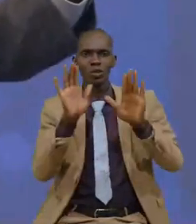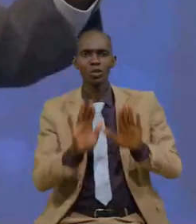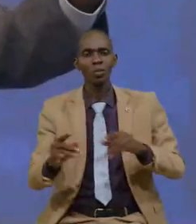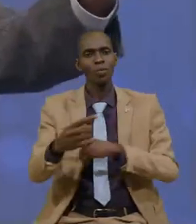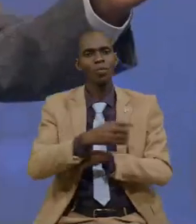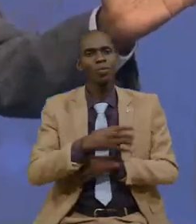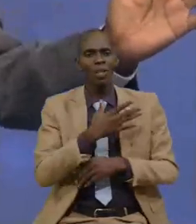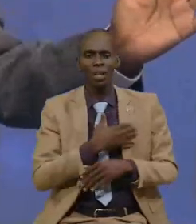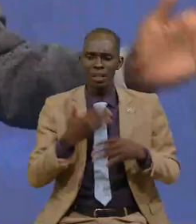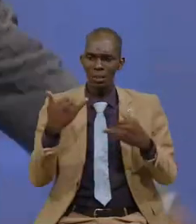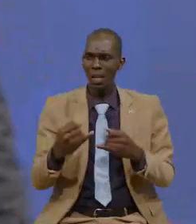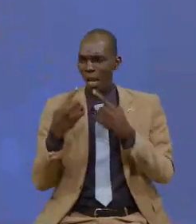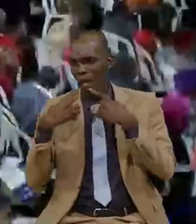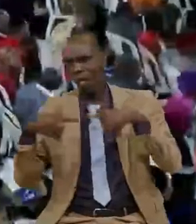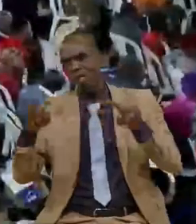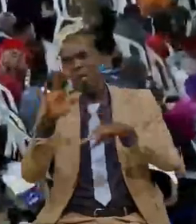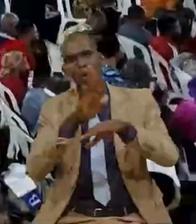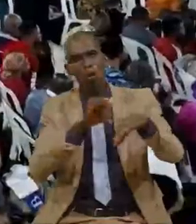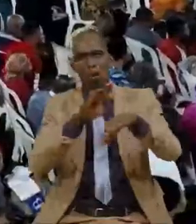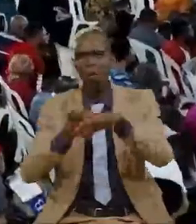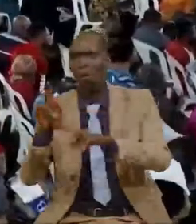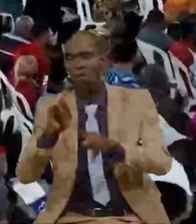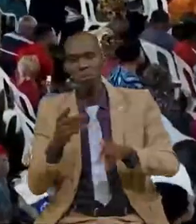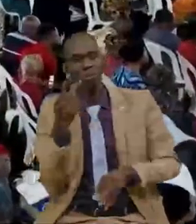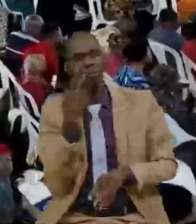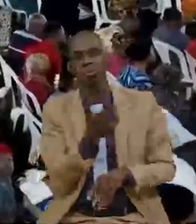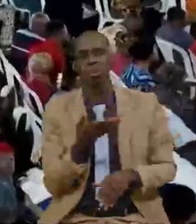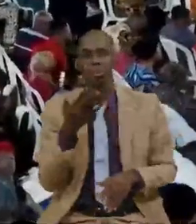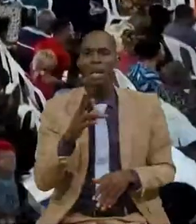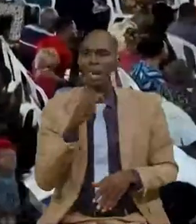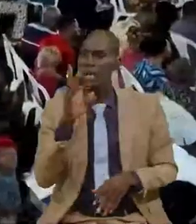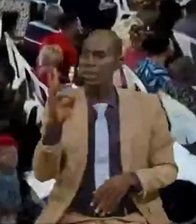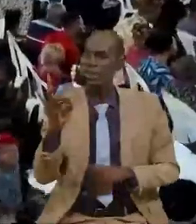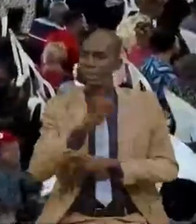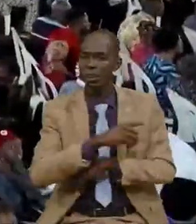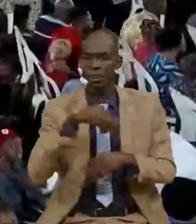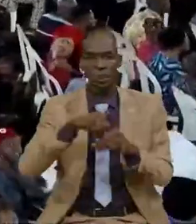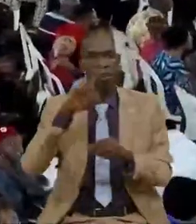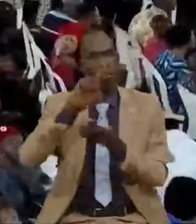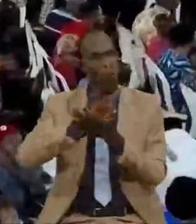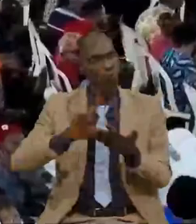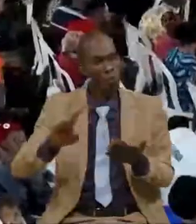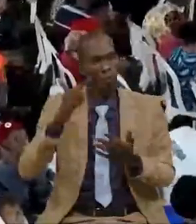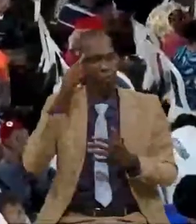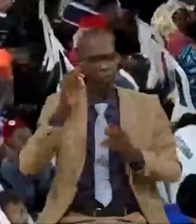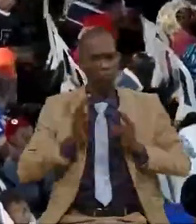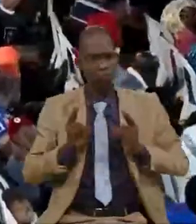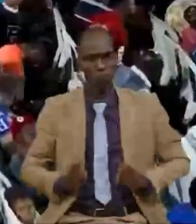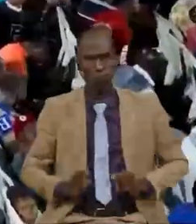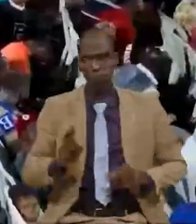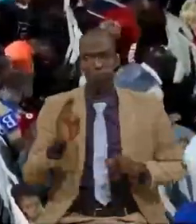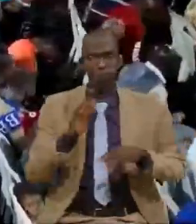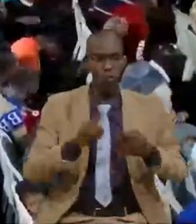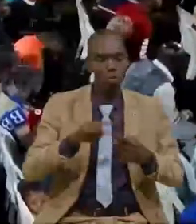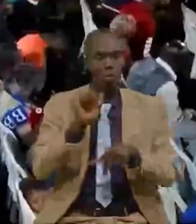a guéri le jour du sabbat. Mais le chef de la synagogue est indigné de ce que Jésus avait opéré cette guérison un jour de sabbat. Dit à la foule, il